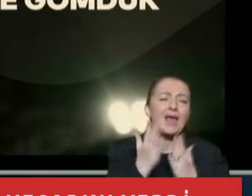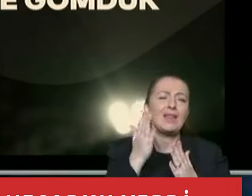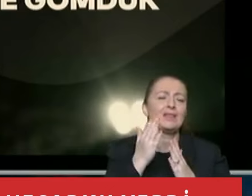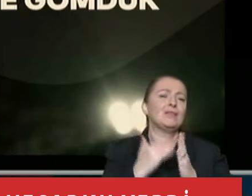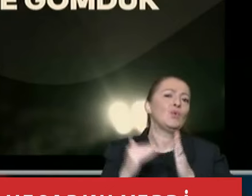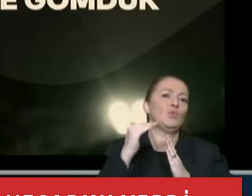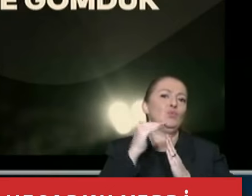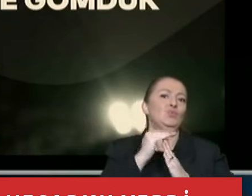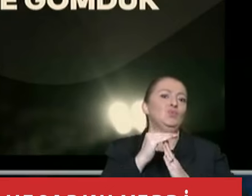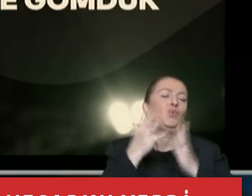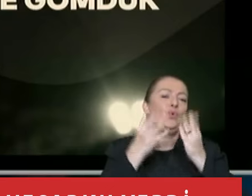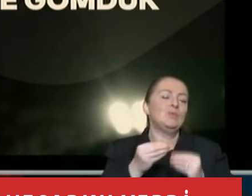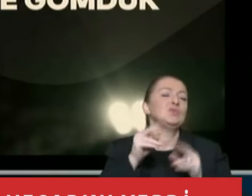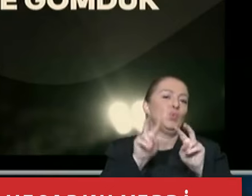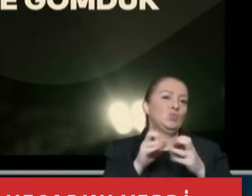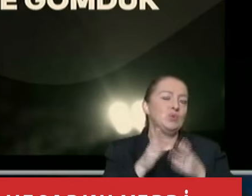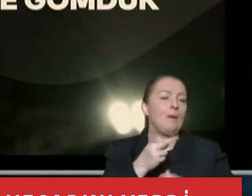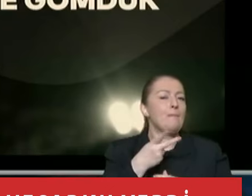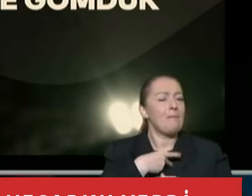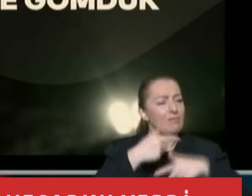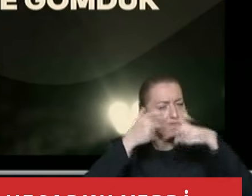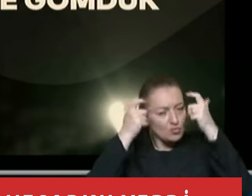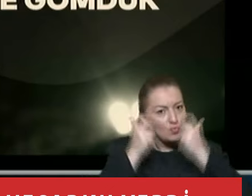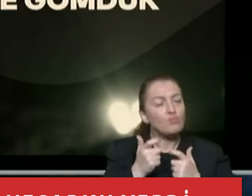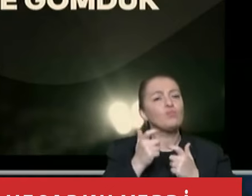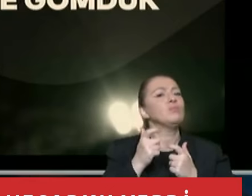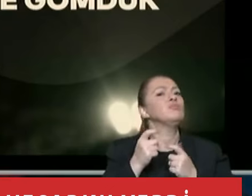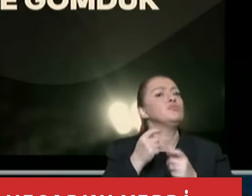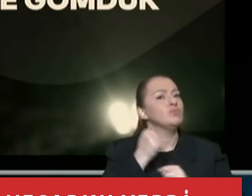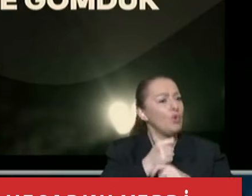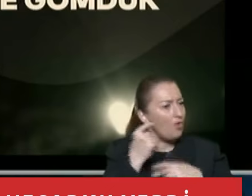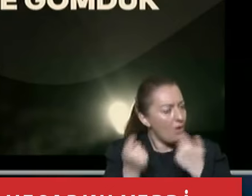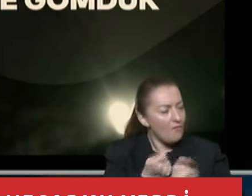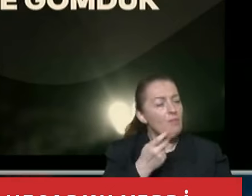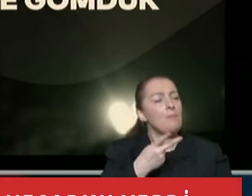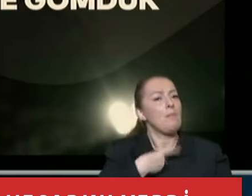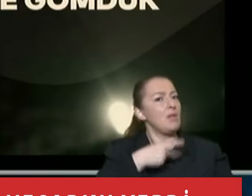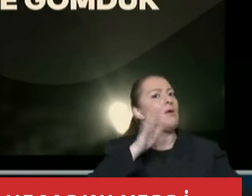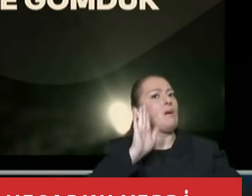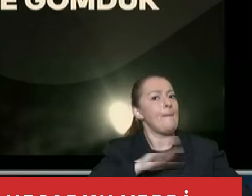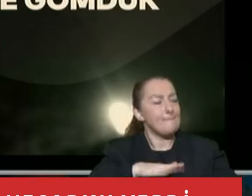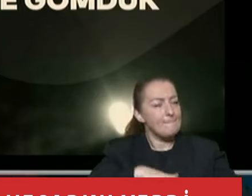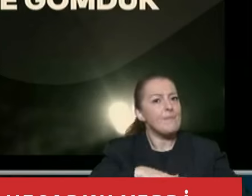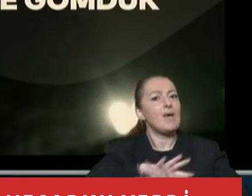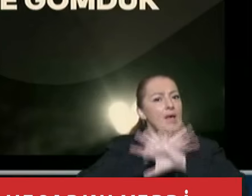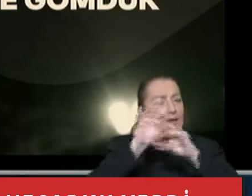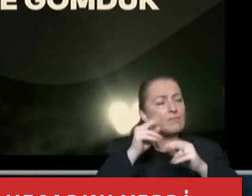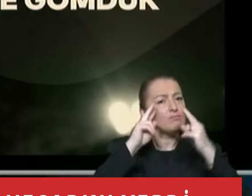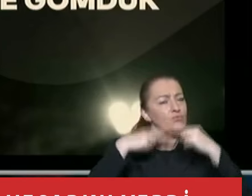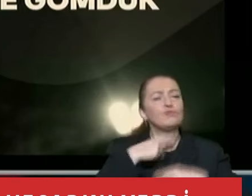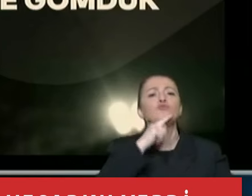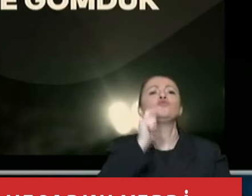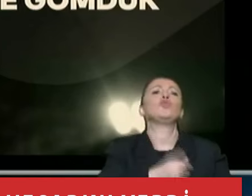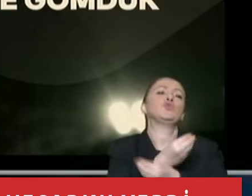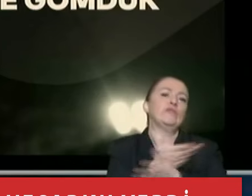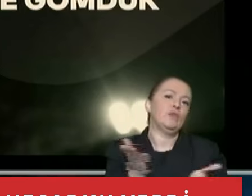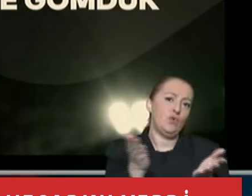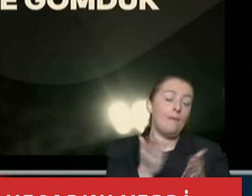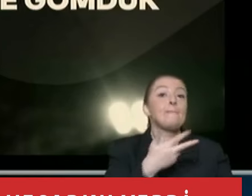noktasında da ben üzerime düşenleri yapmayı burada bütün meclis üyeleri huzurunda söz veriyorum benzer